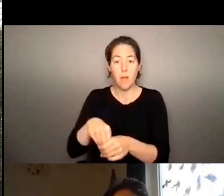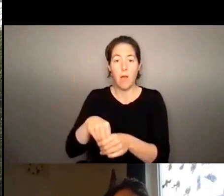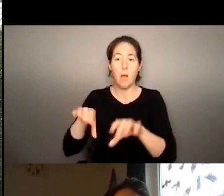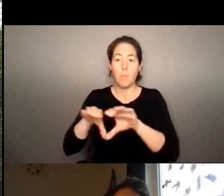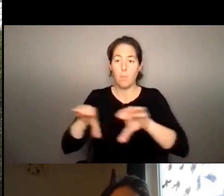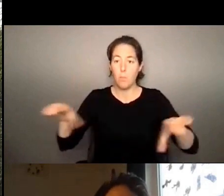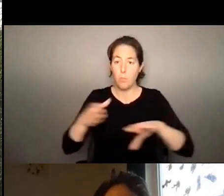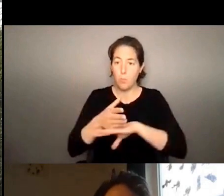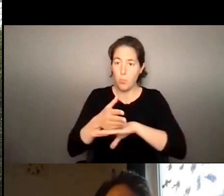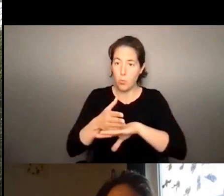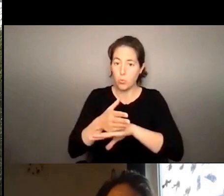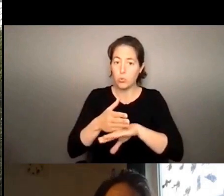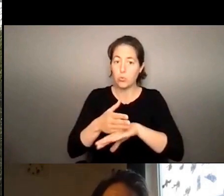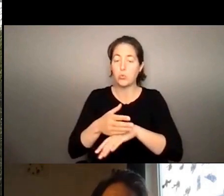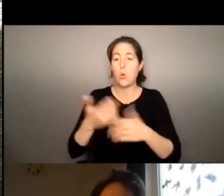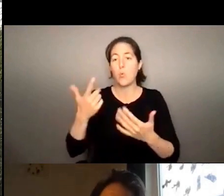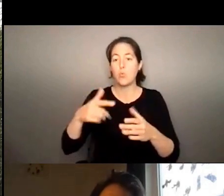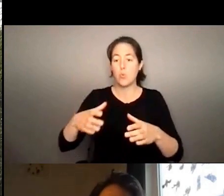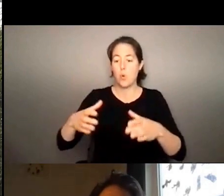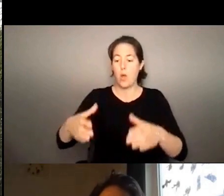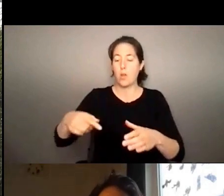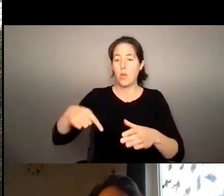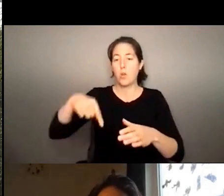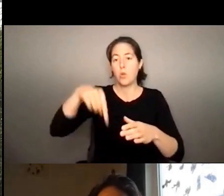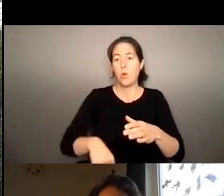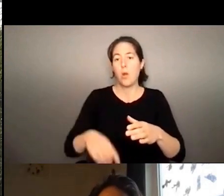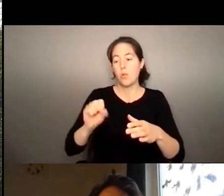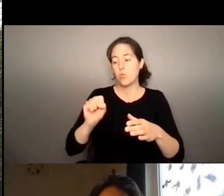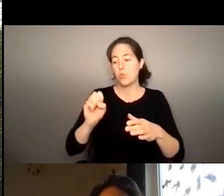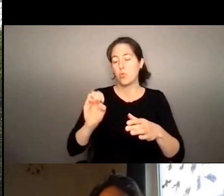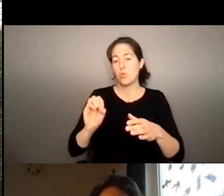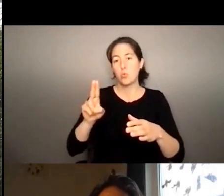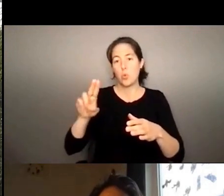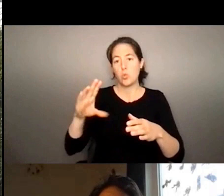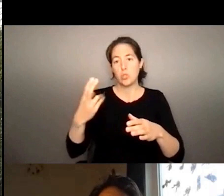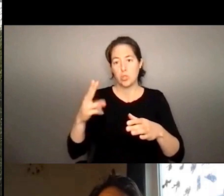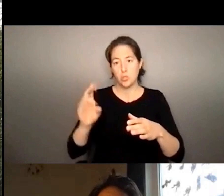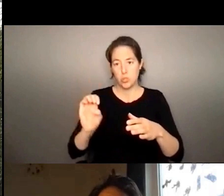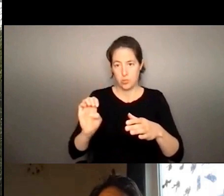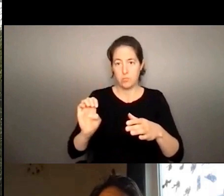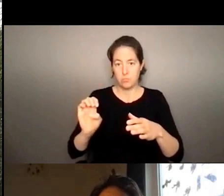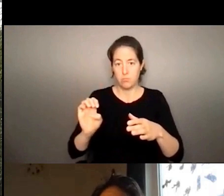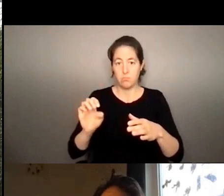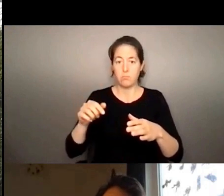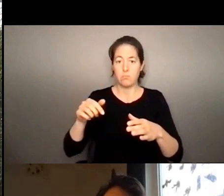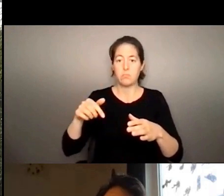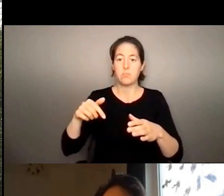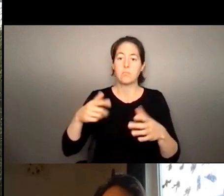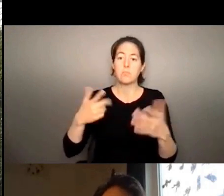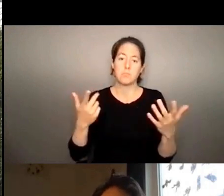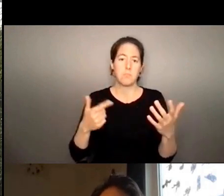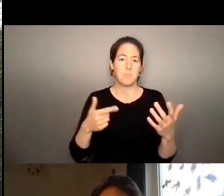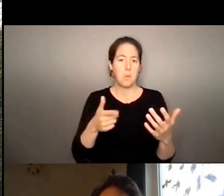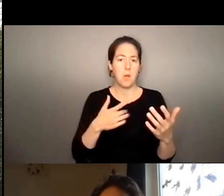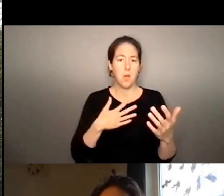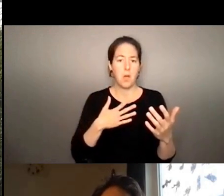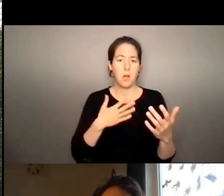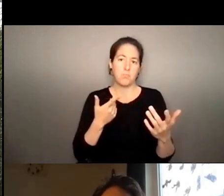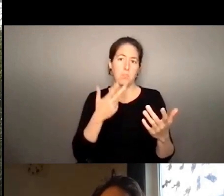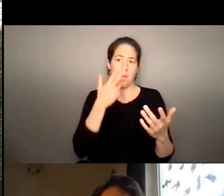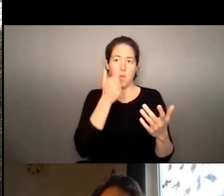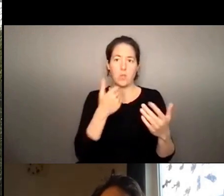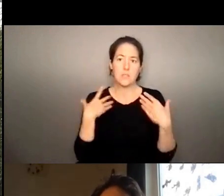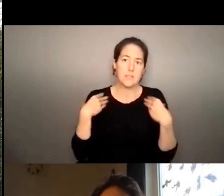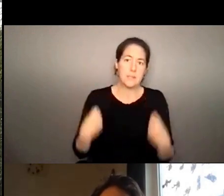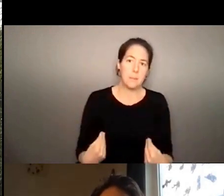souches. Moi, je suis très satisfait de cette technique-là parce qu'elle a quelque chose je trouve qu'elle a une simplicité charmante.